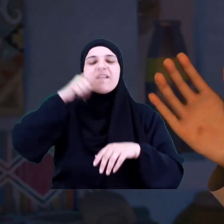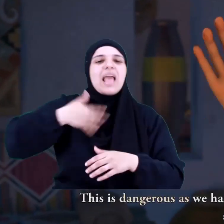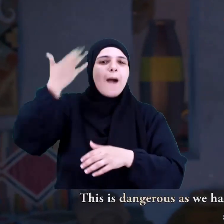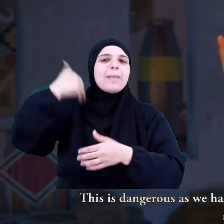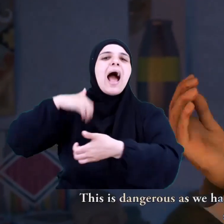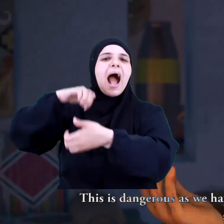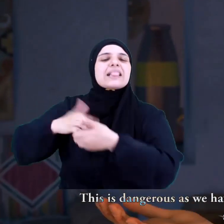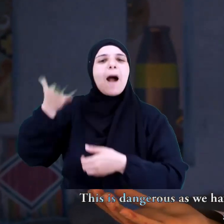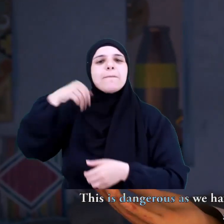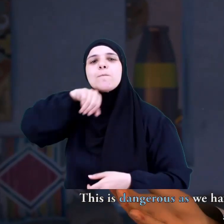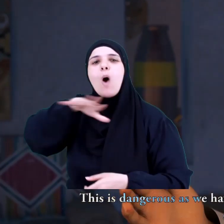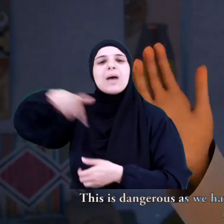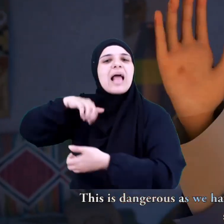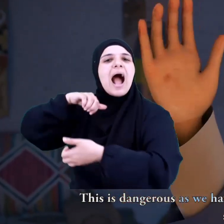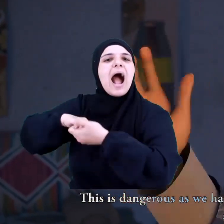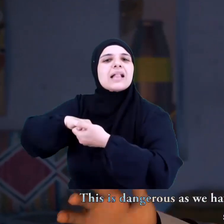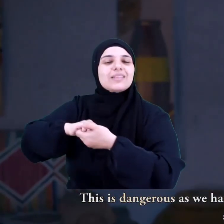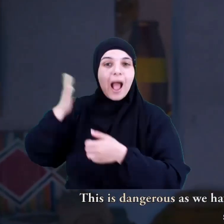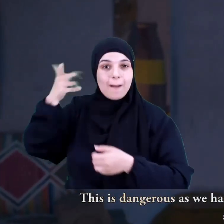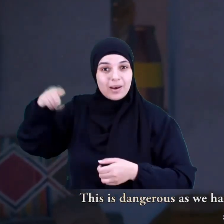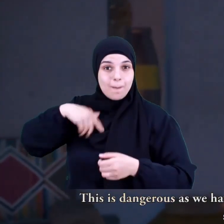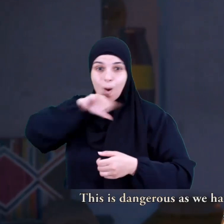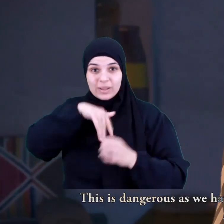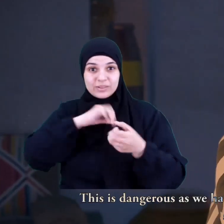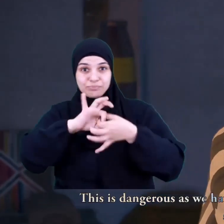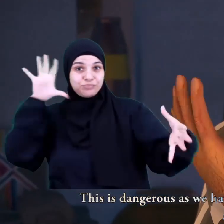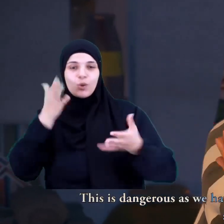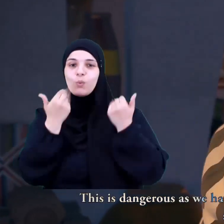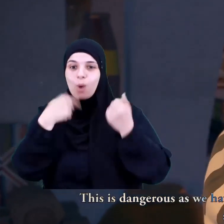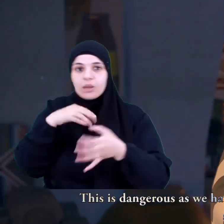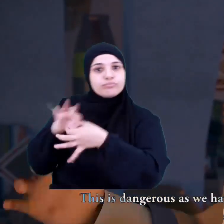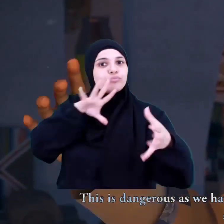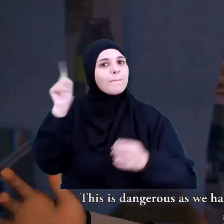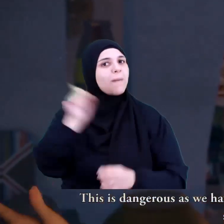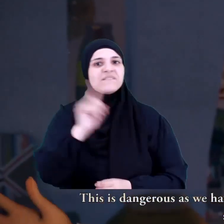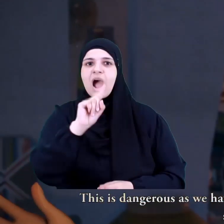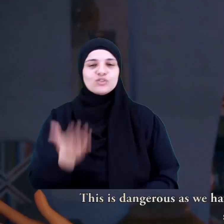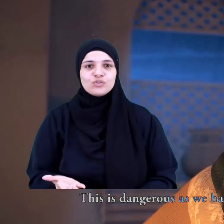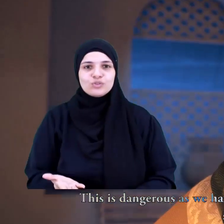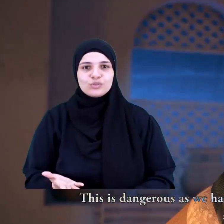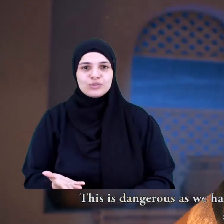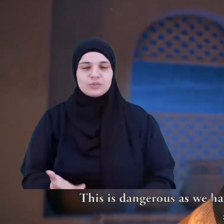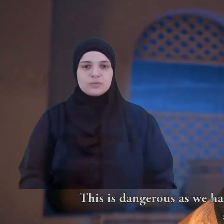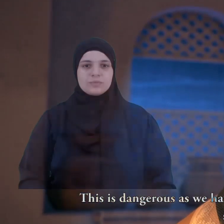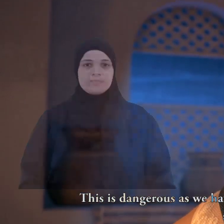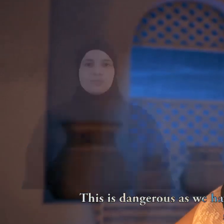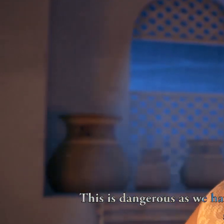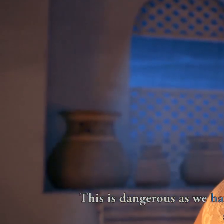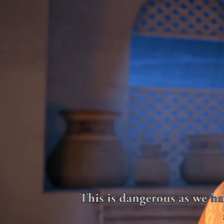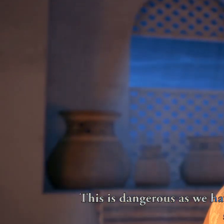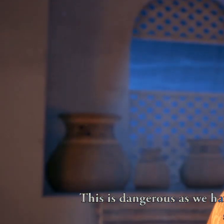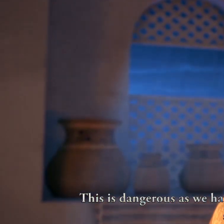أن لنا عهدا مع محمد لم ينقضه هو، فكيف لنا نحن أن ننقضه؟